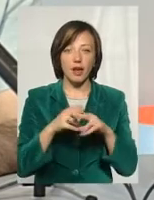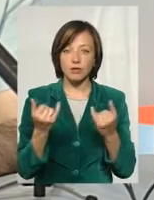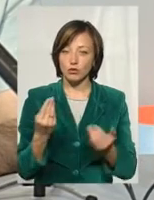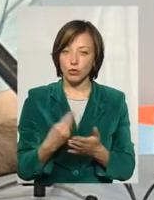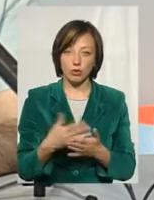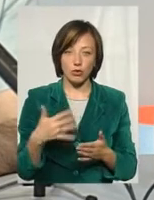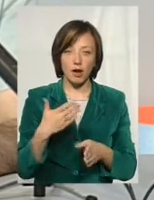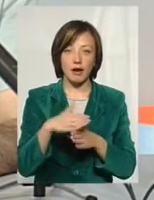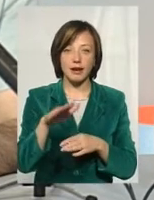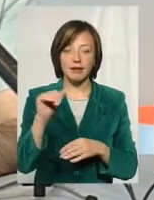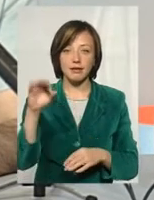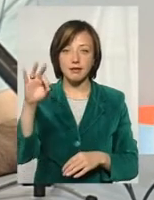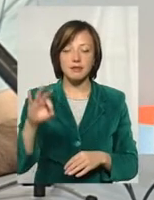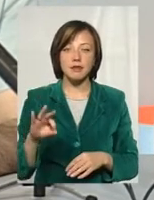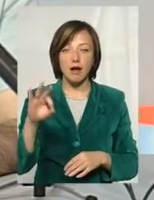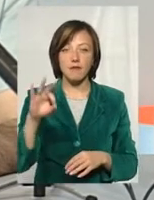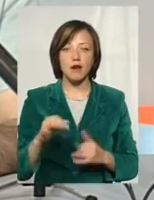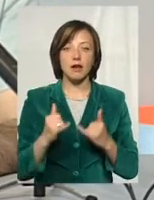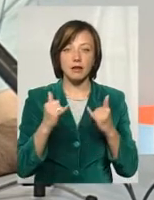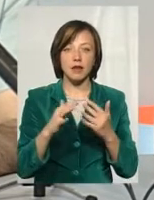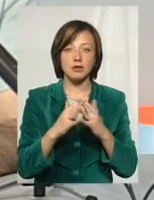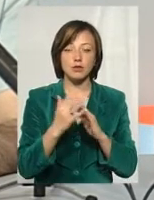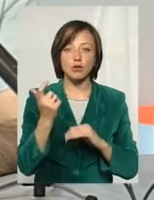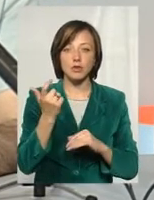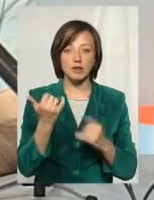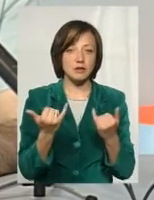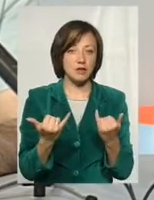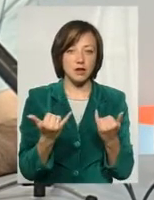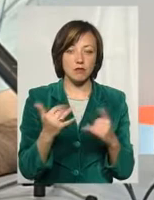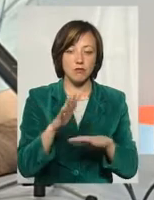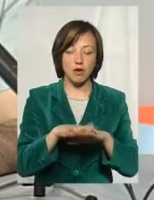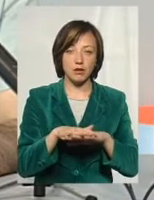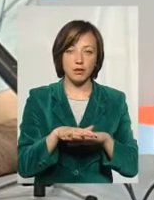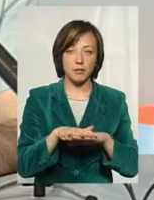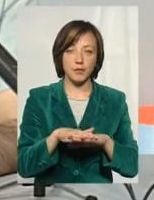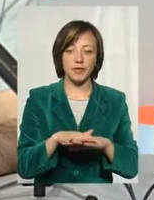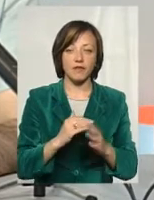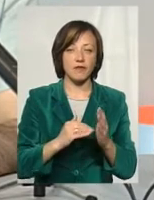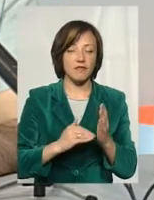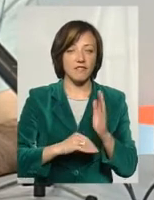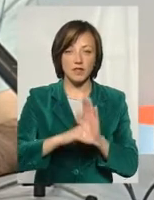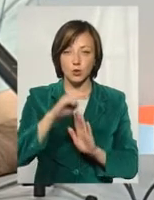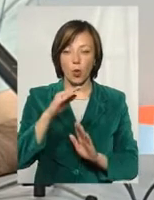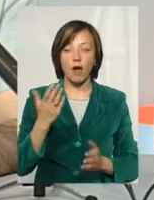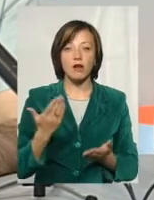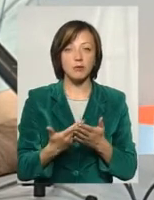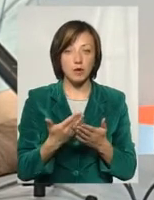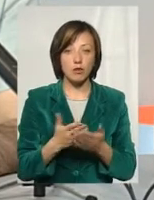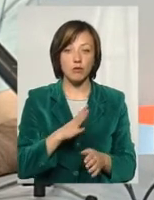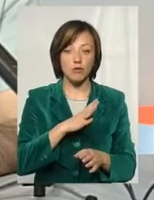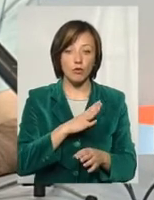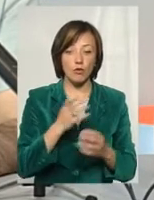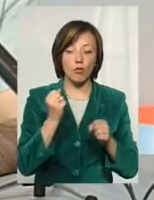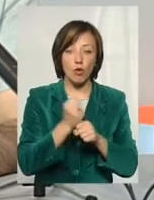дорога, кредитна ставка для сільського господарства зараз в банках теж висока. Якби, звісно, був би